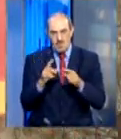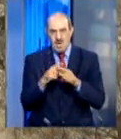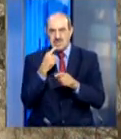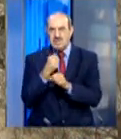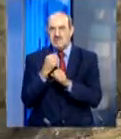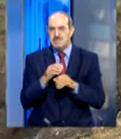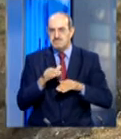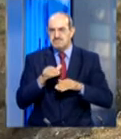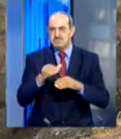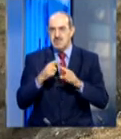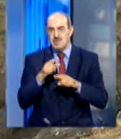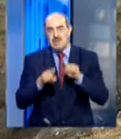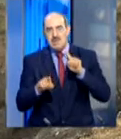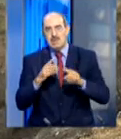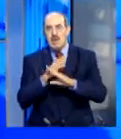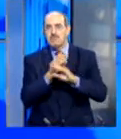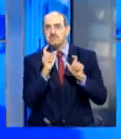متواصلة تحسبا لأي طارئ.